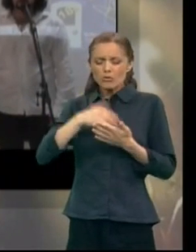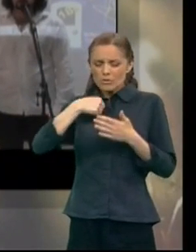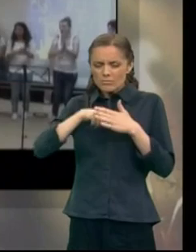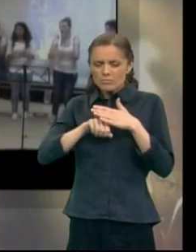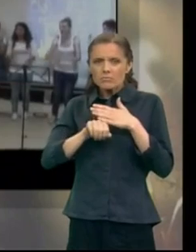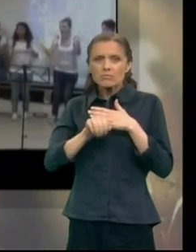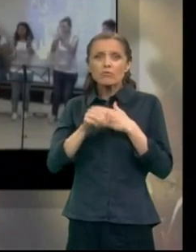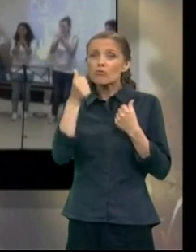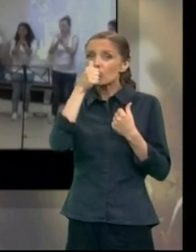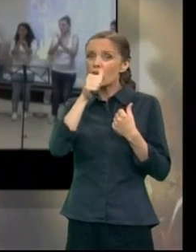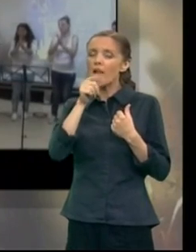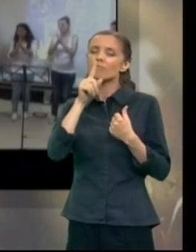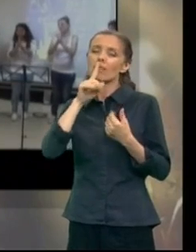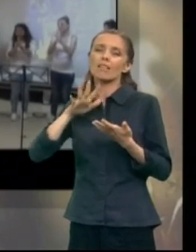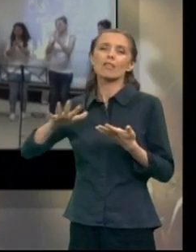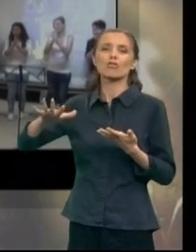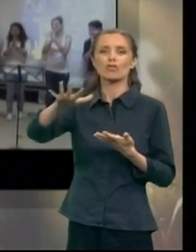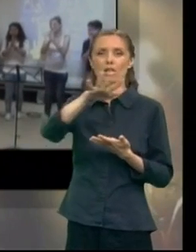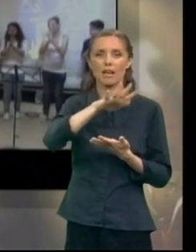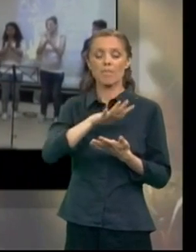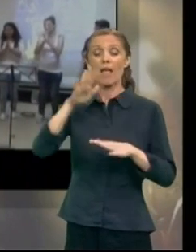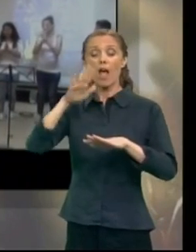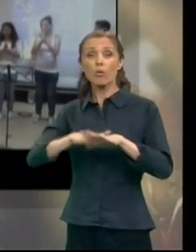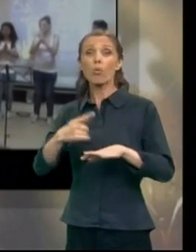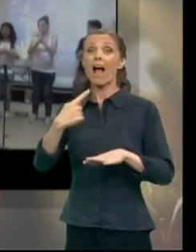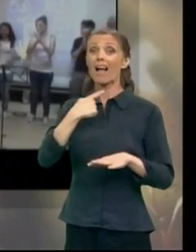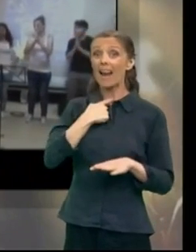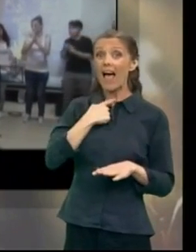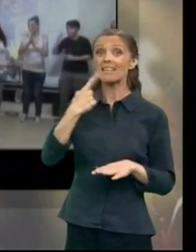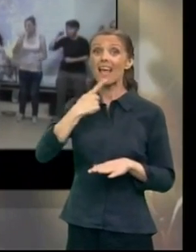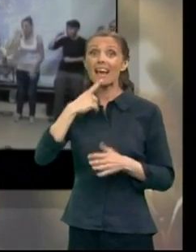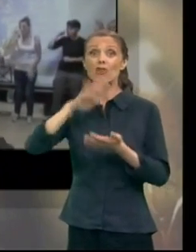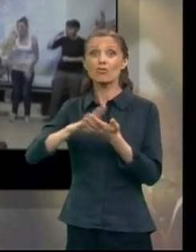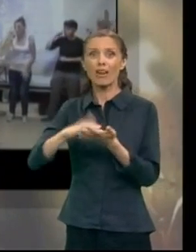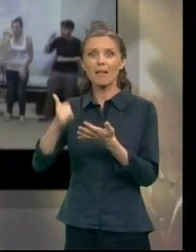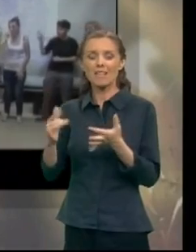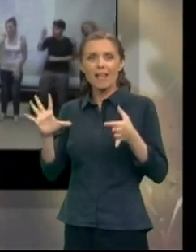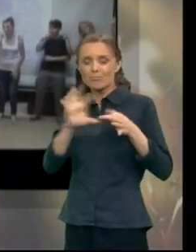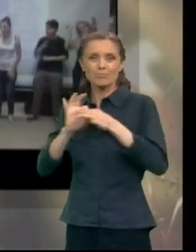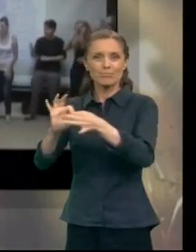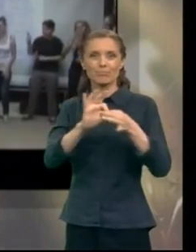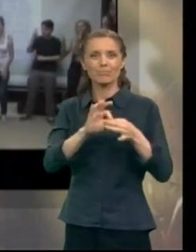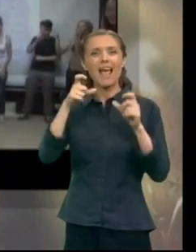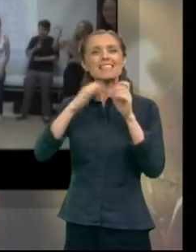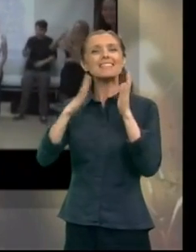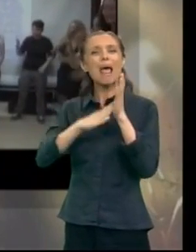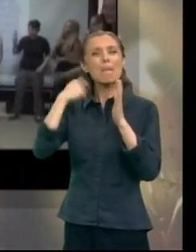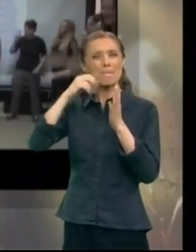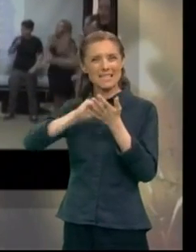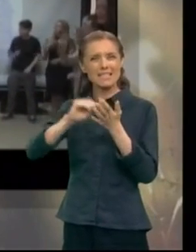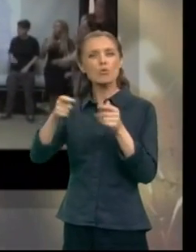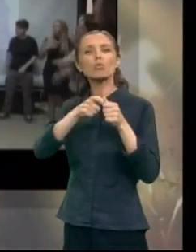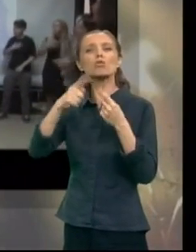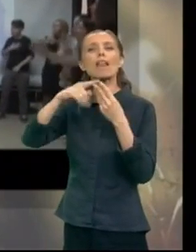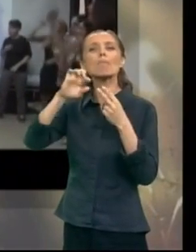tišina. Ruka, glas, reč i ritam napokon su spojeni. Projekat Slam pesnika iz Udruženja Poezin i tumača iz